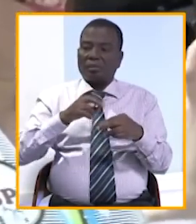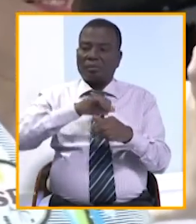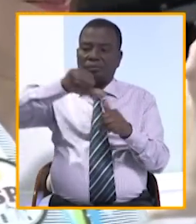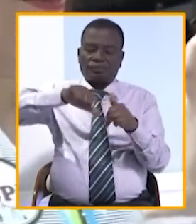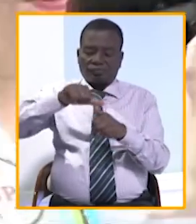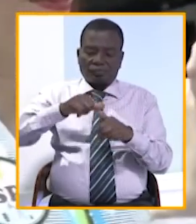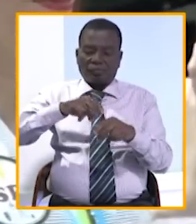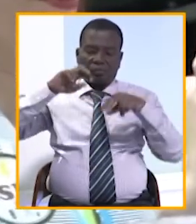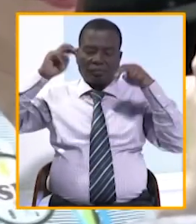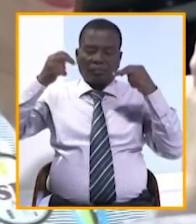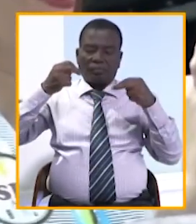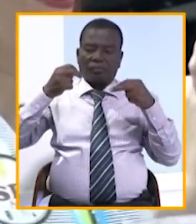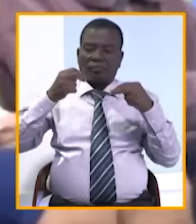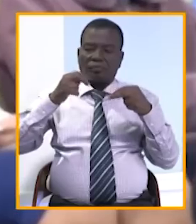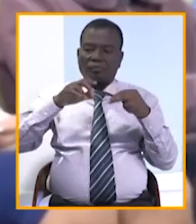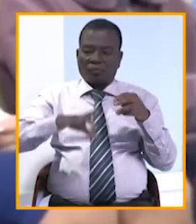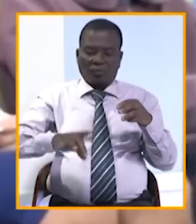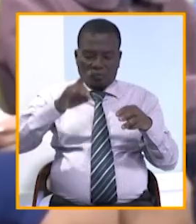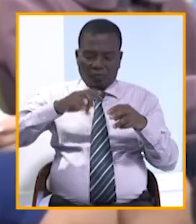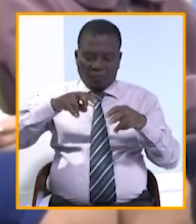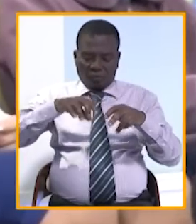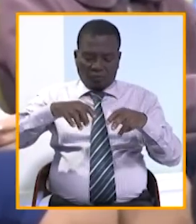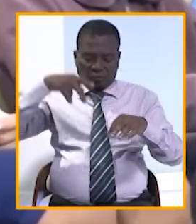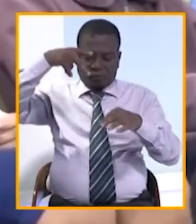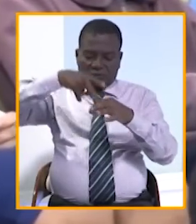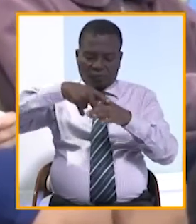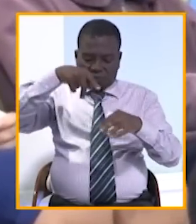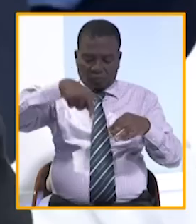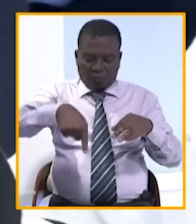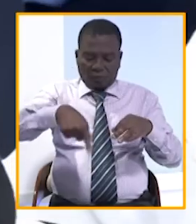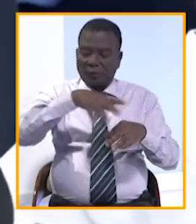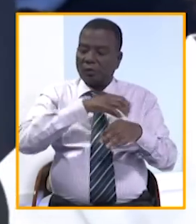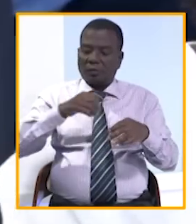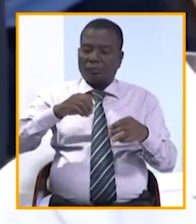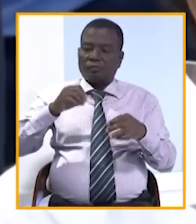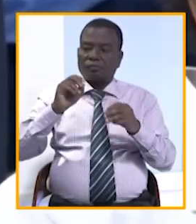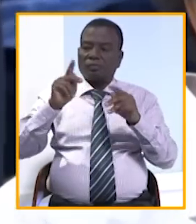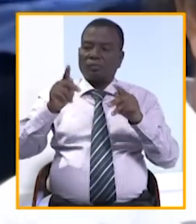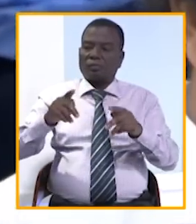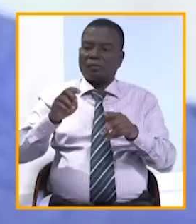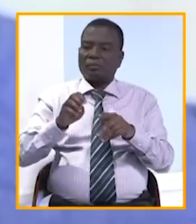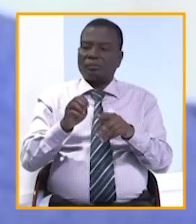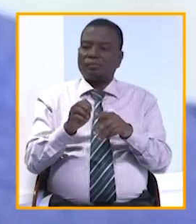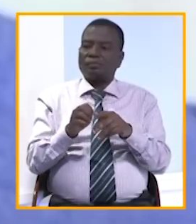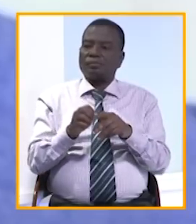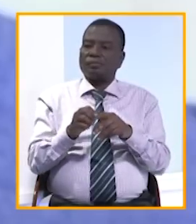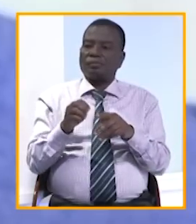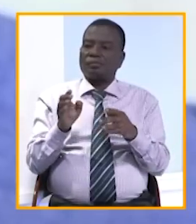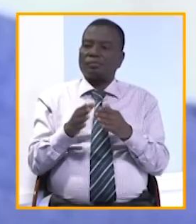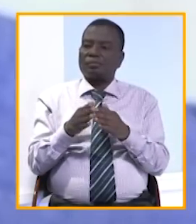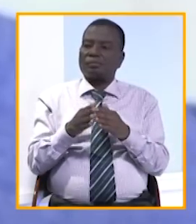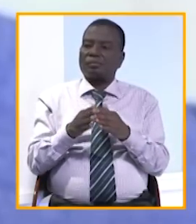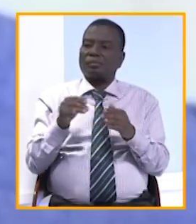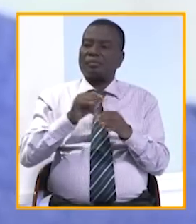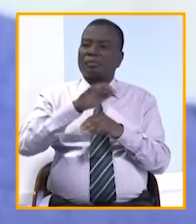thème bien d'actualité, découverte de gisements d'ENI. Opportunité pour l'employabilité en Côte d'Ivoire. Le contenu local,